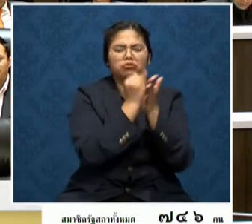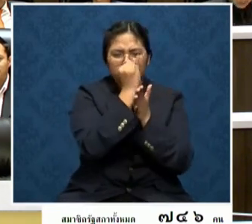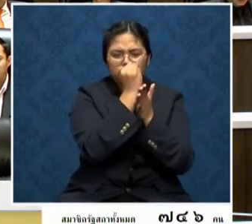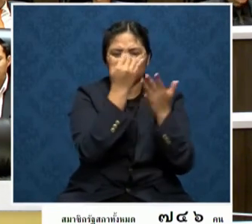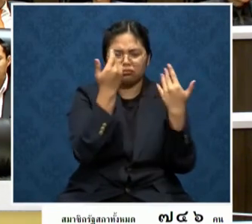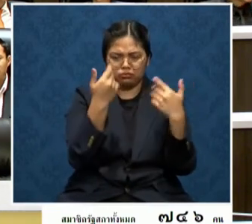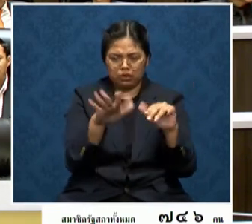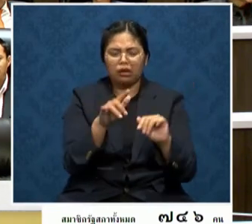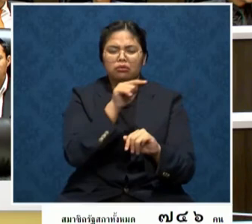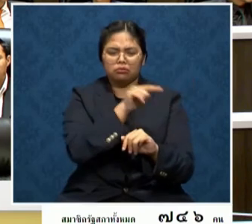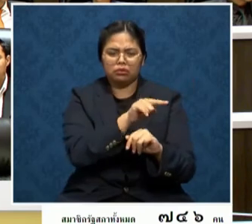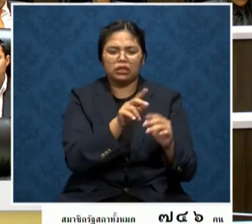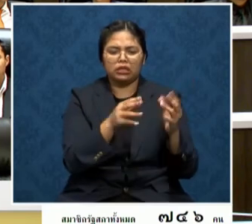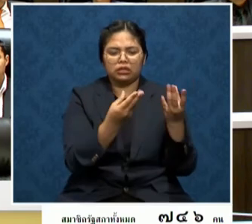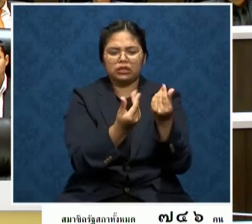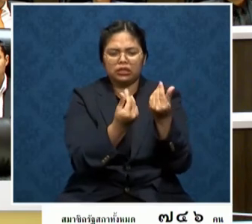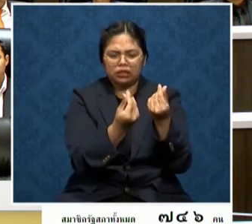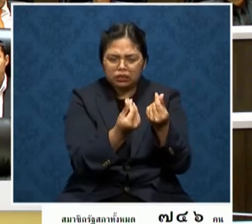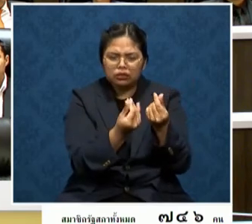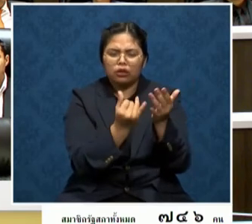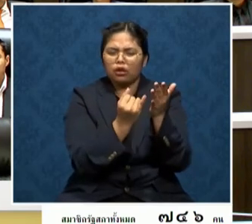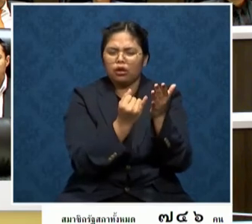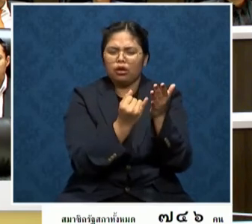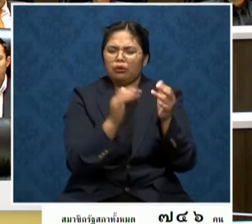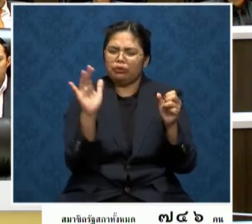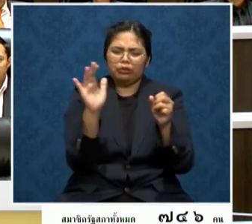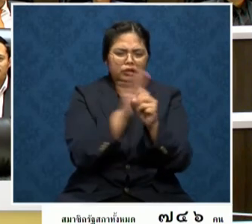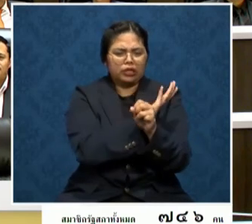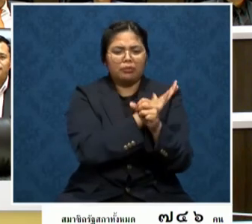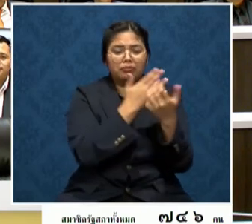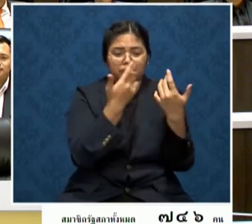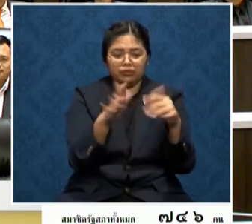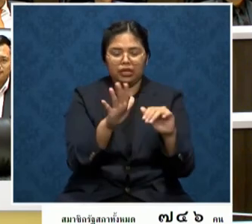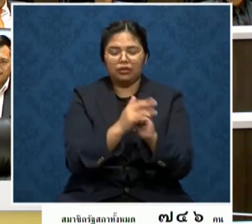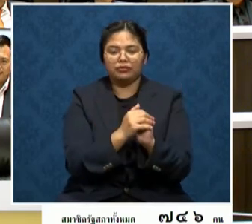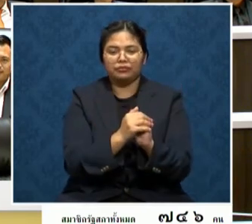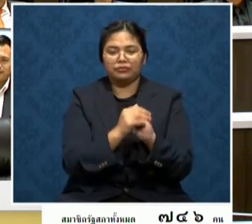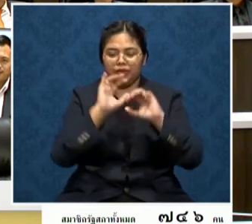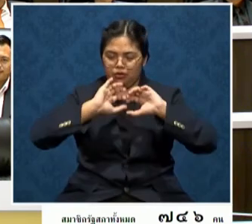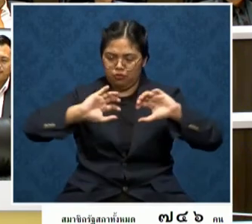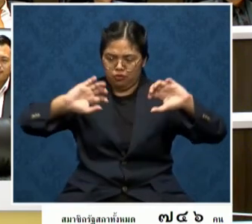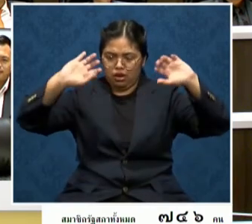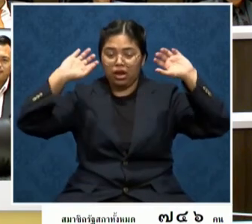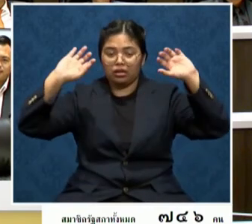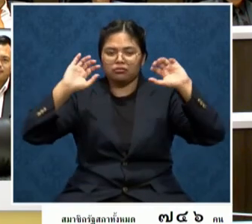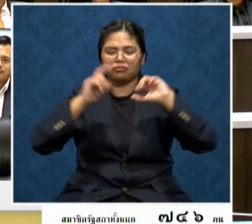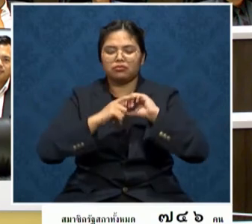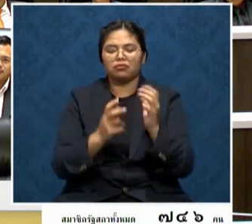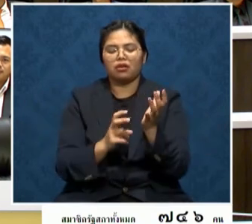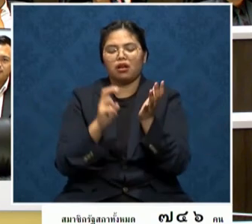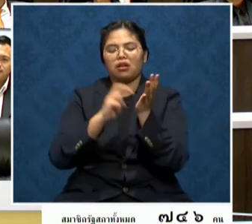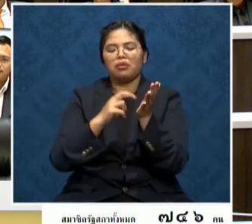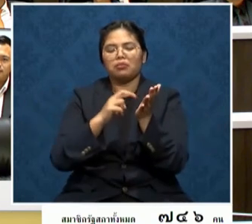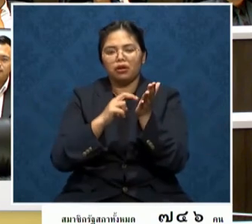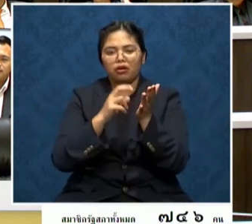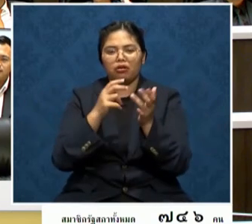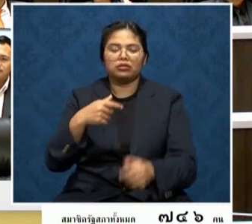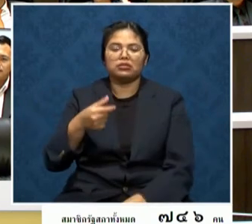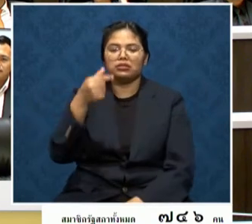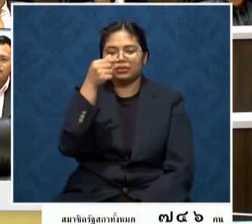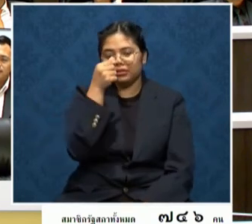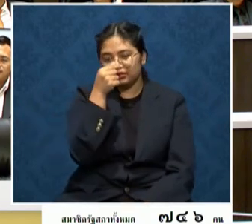สามารถใช้ที่ดินได้อย่างเต็มประสิทธิภาพแล้วหน่วยงานรัฐก็จะสามารถรับรองมาตรฐาน Gap